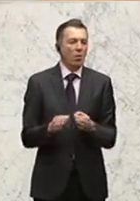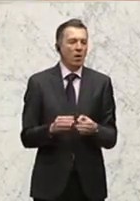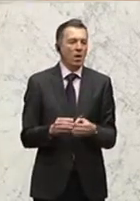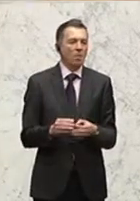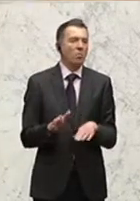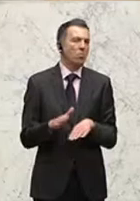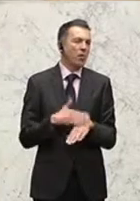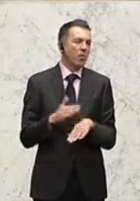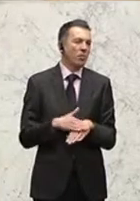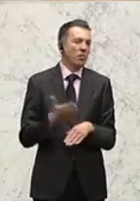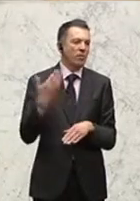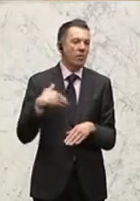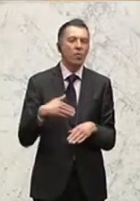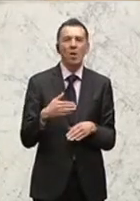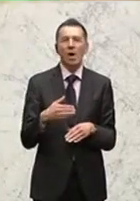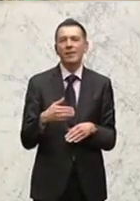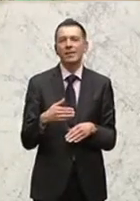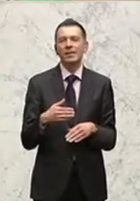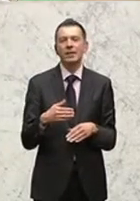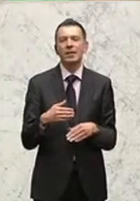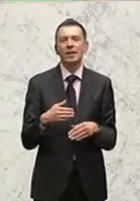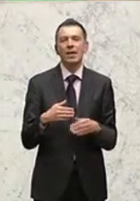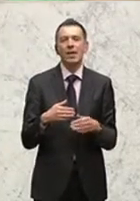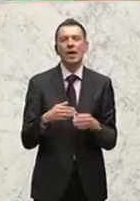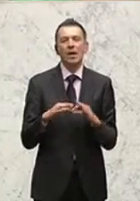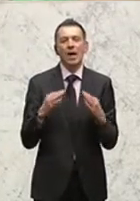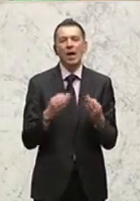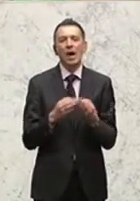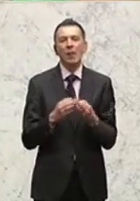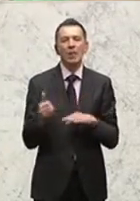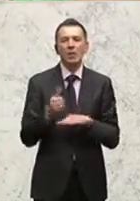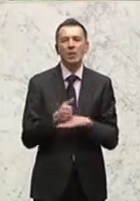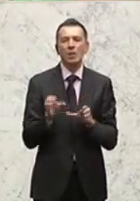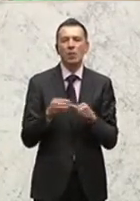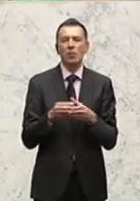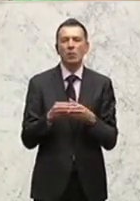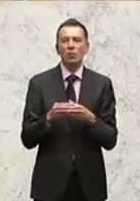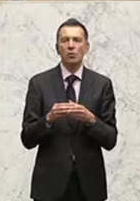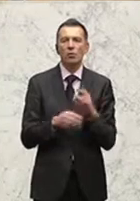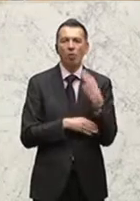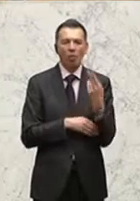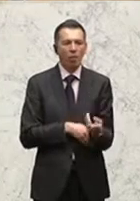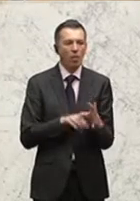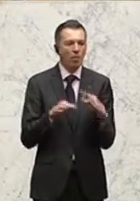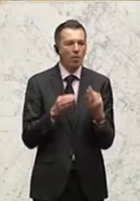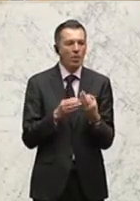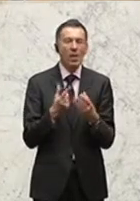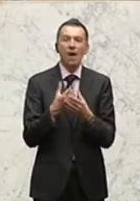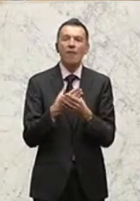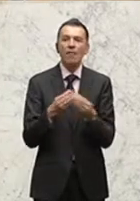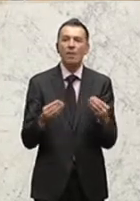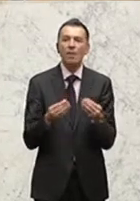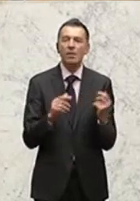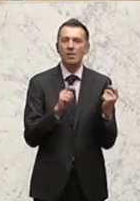nehme nur her einen ehemaligen Kabinettschef, der im Ausschuss zusammengebrochen ist und wo die Familie dann eine Vermisstenanzeige gemacht hat. Das heißt also, auch